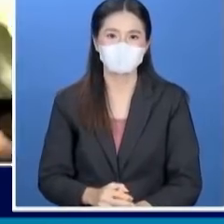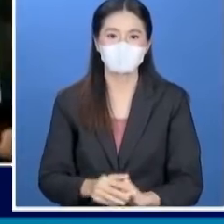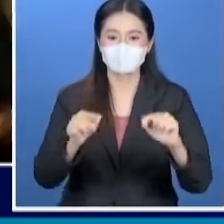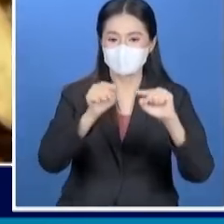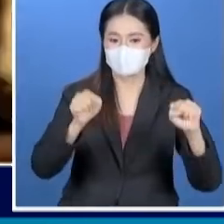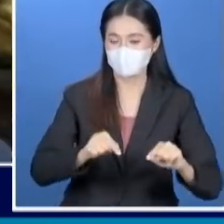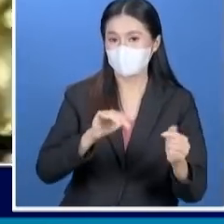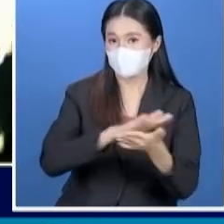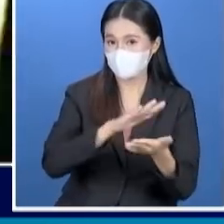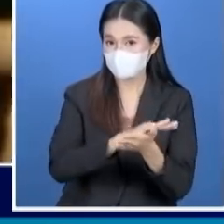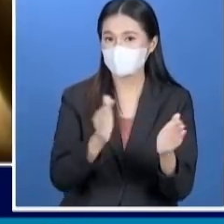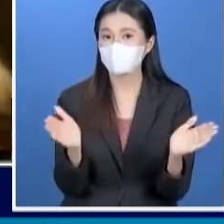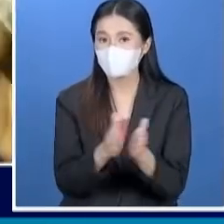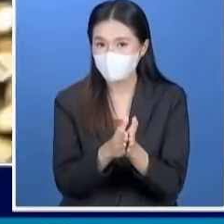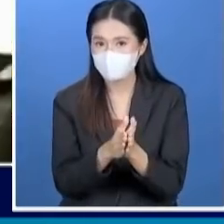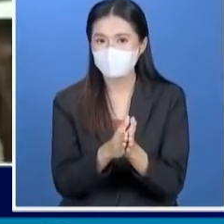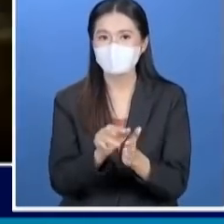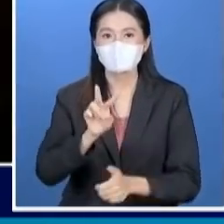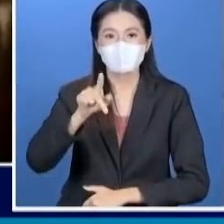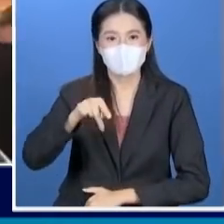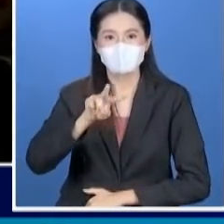นนี้มีเอกสารรวมทั้งสิ้น